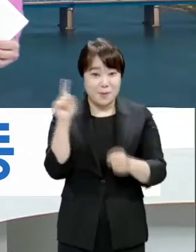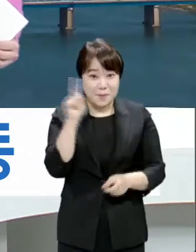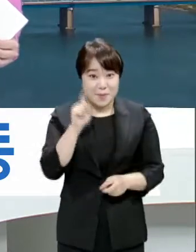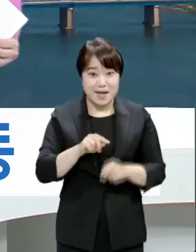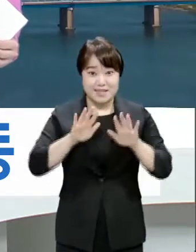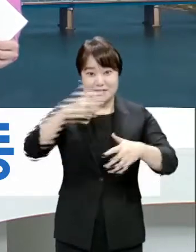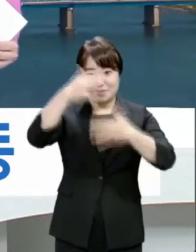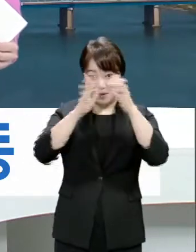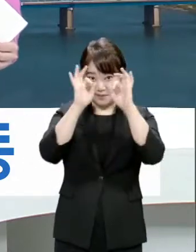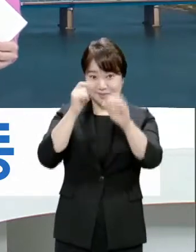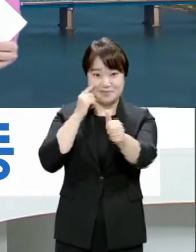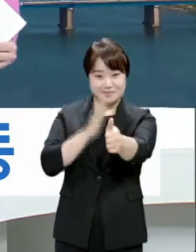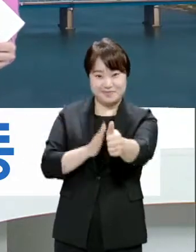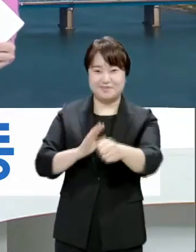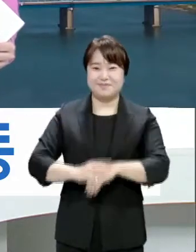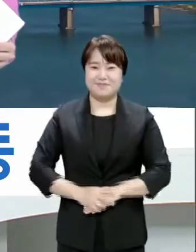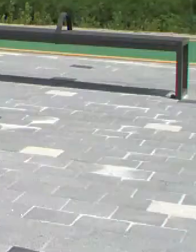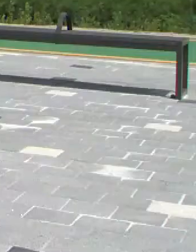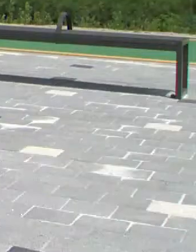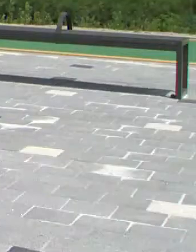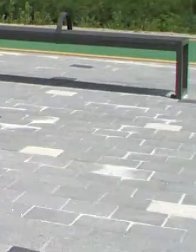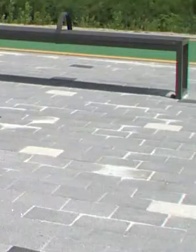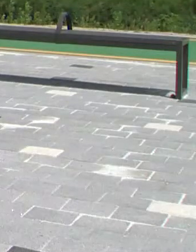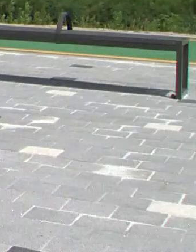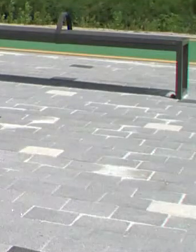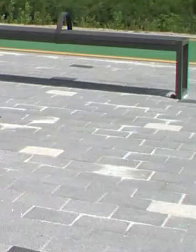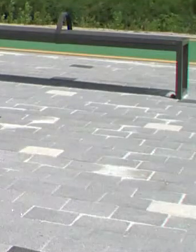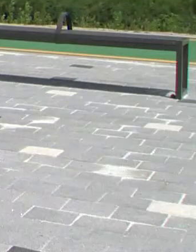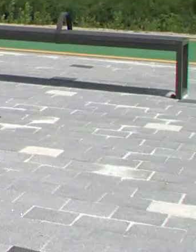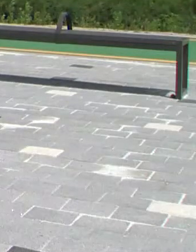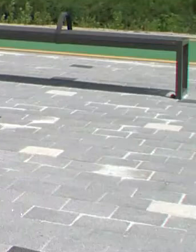운동, 영상으로 만나보시죠.